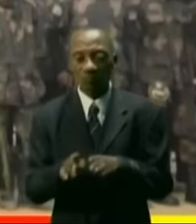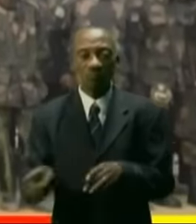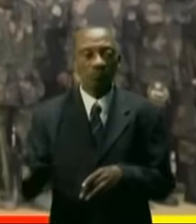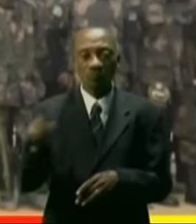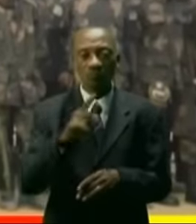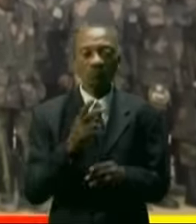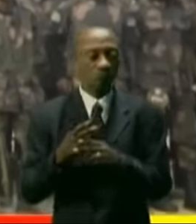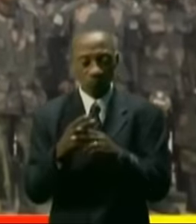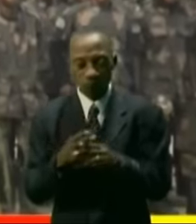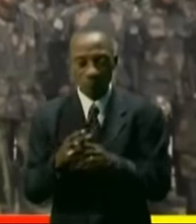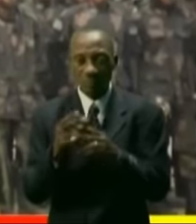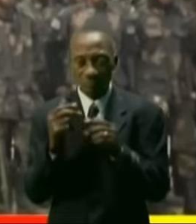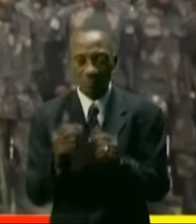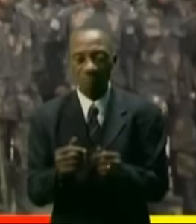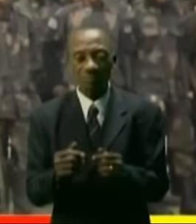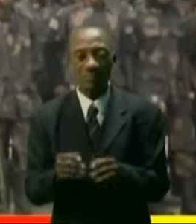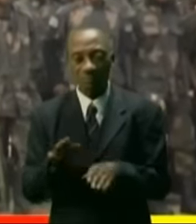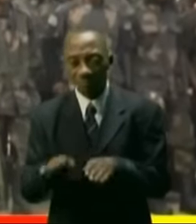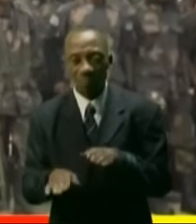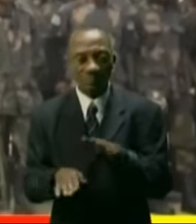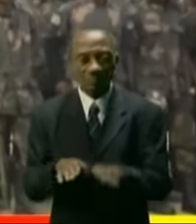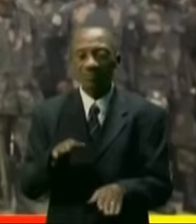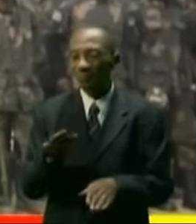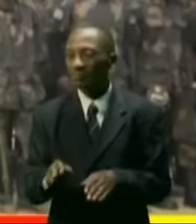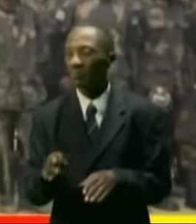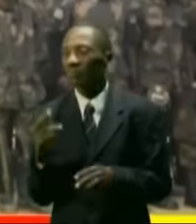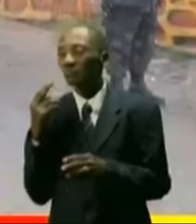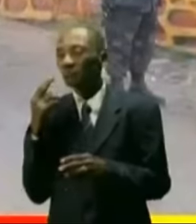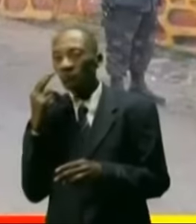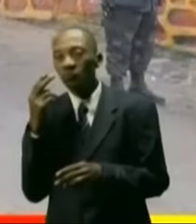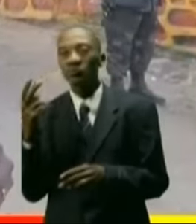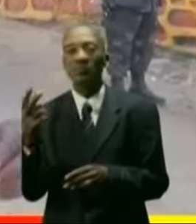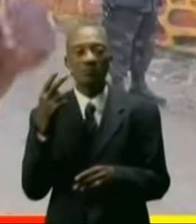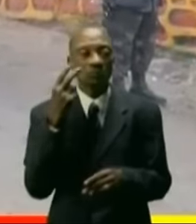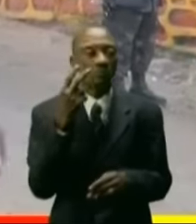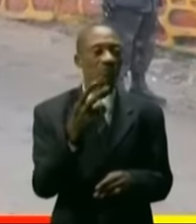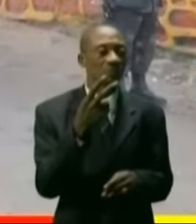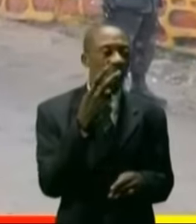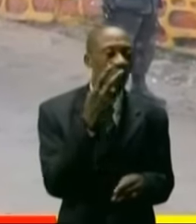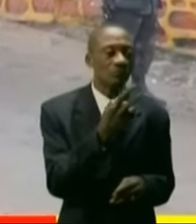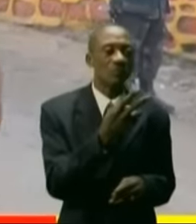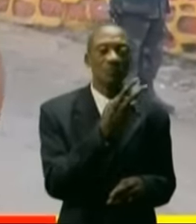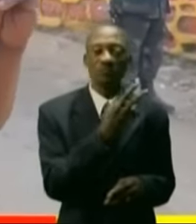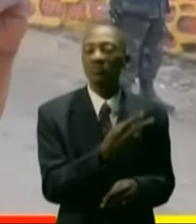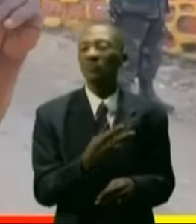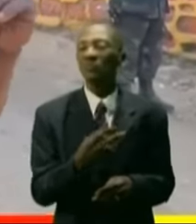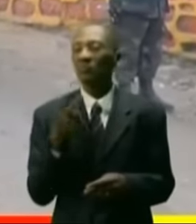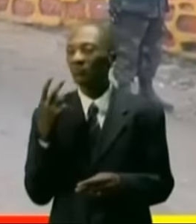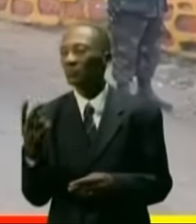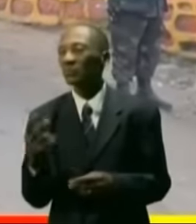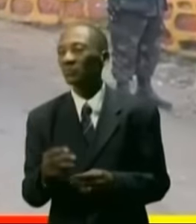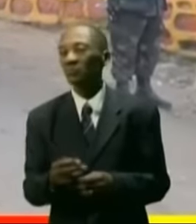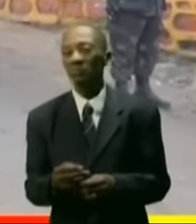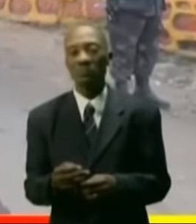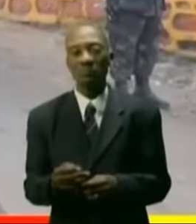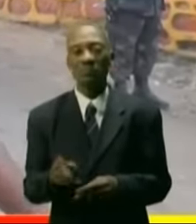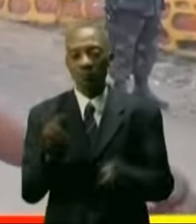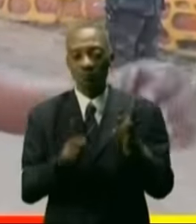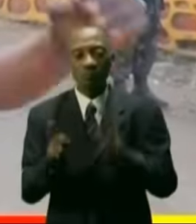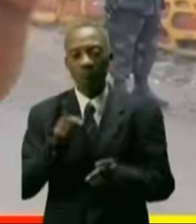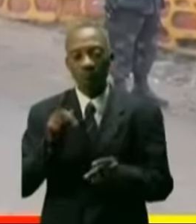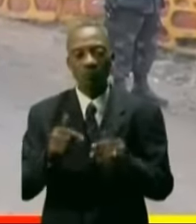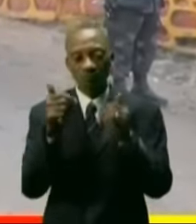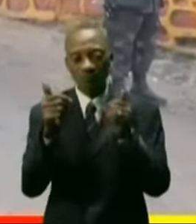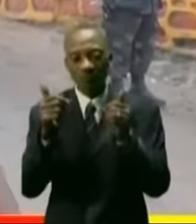Et puis, lorsqu'on a eu Koloba, on a combo à commandant région, et Zali a félicité Bino. Le commandant région a félicité Bino pour